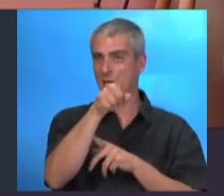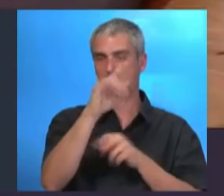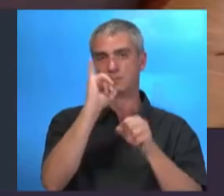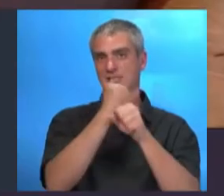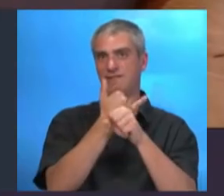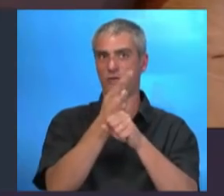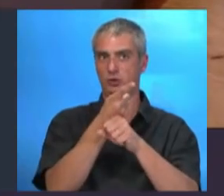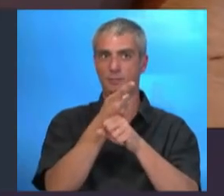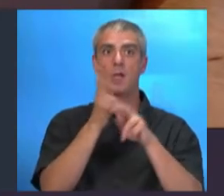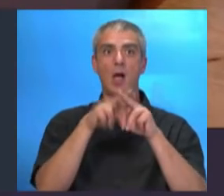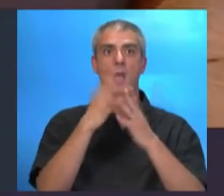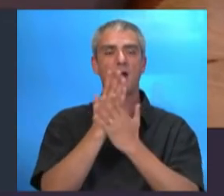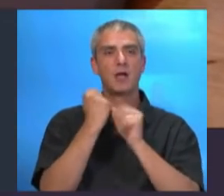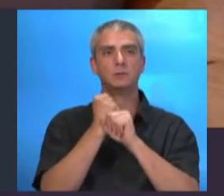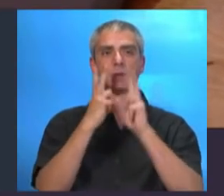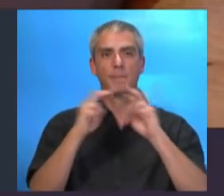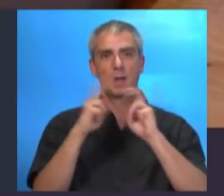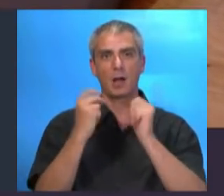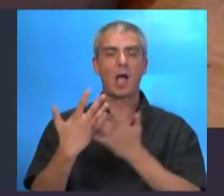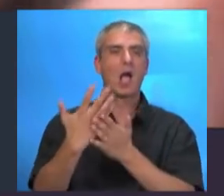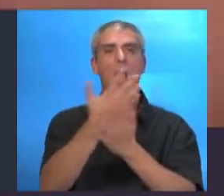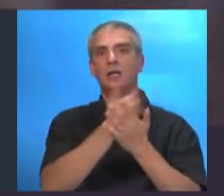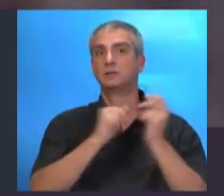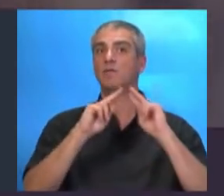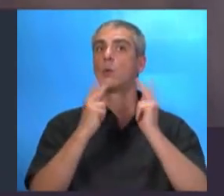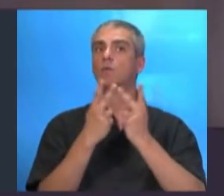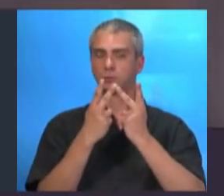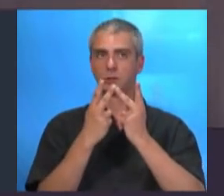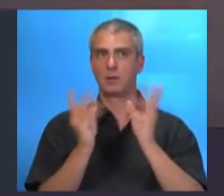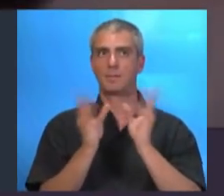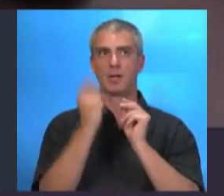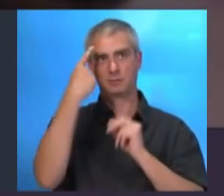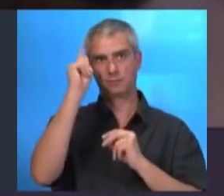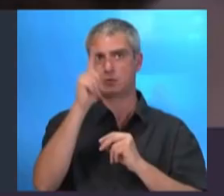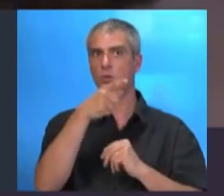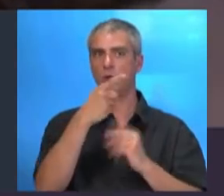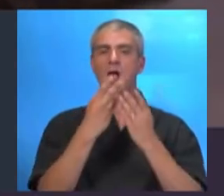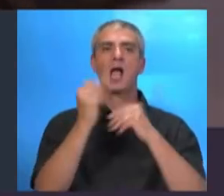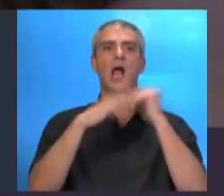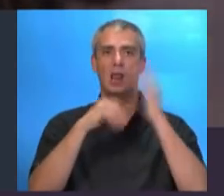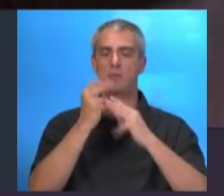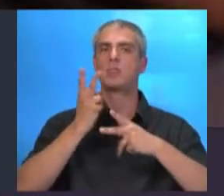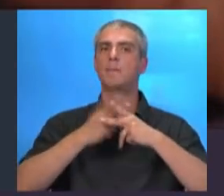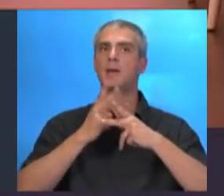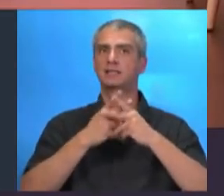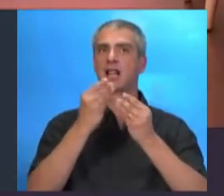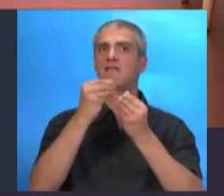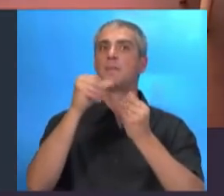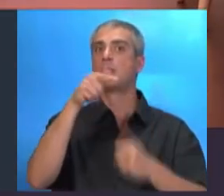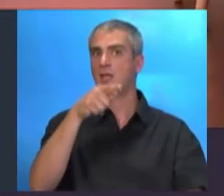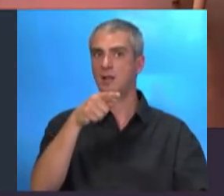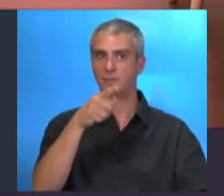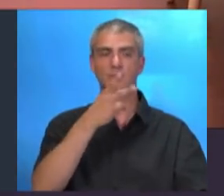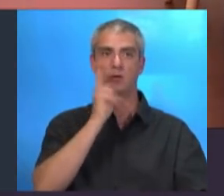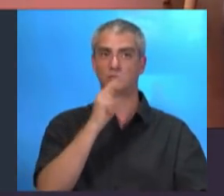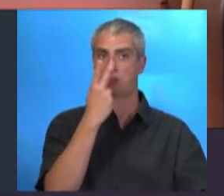מיובשים. אחרי שערך מחקר, הוא אסף סביבו קבוצה, וביחד פיתחו מקור חלבון עשיר בברזל ובמינרלים.